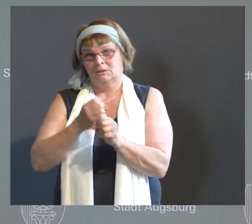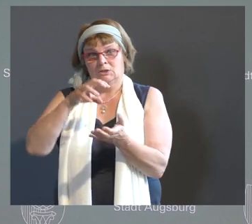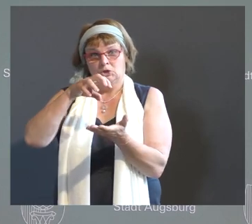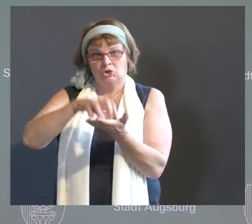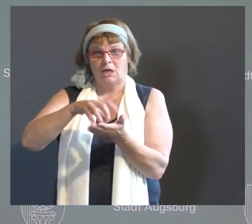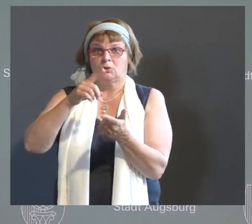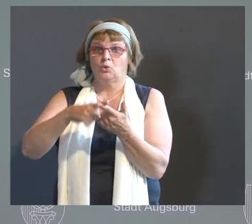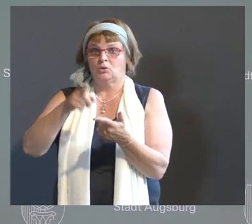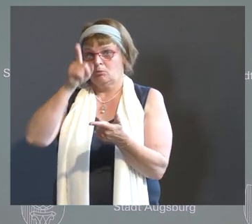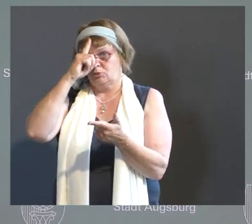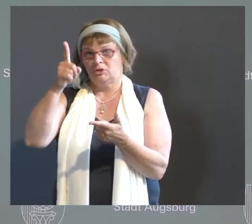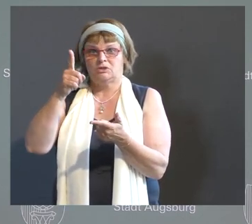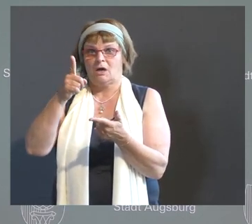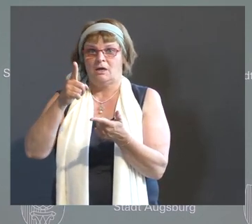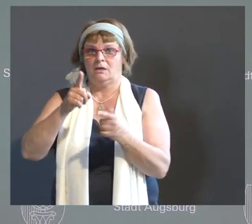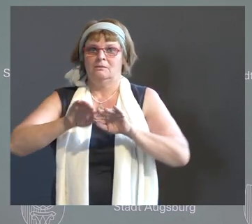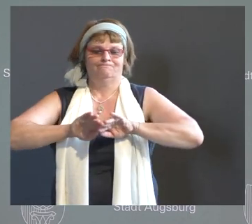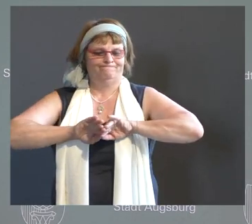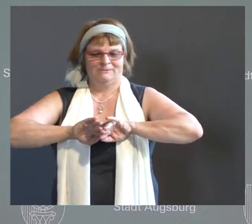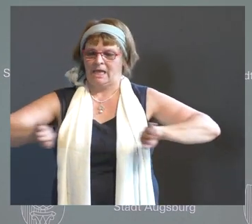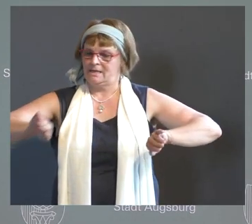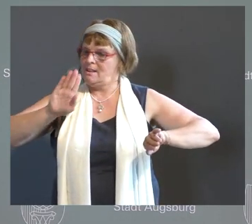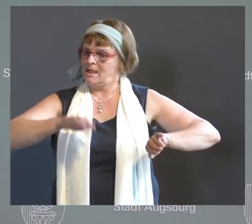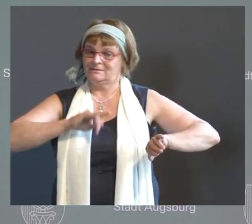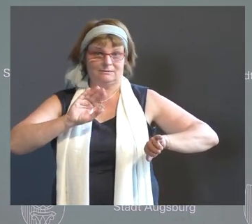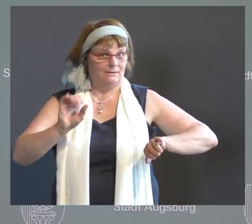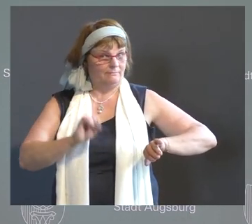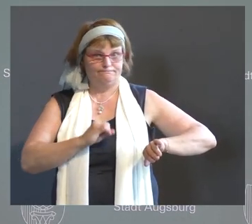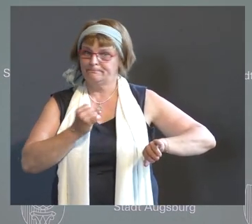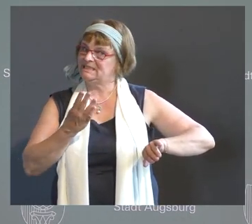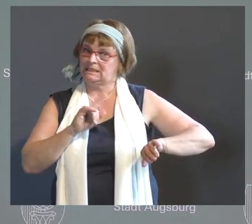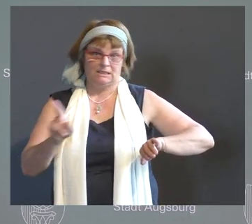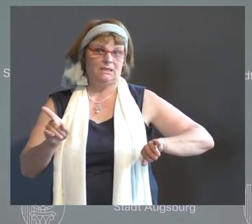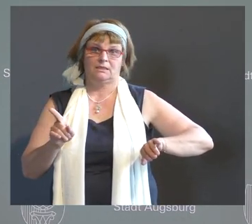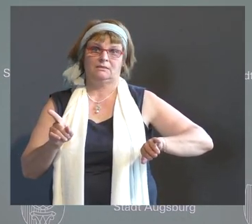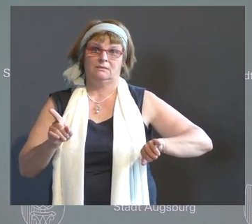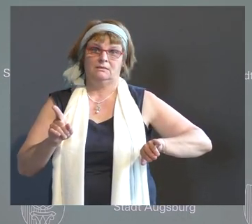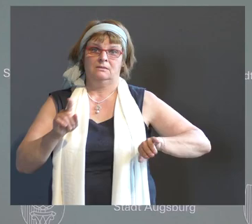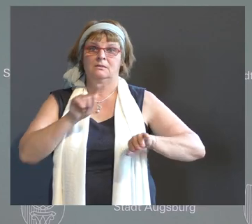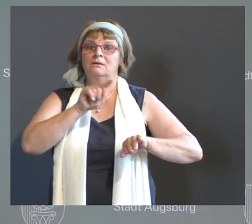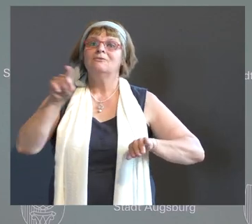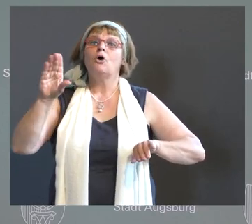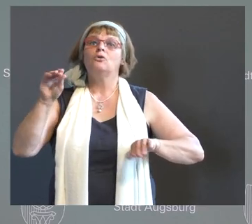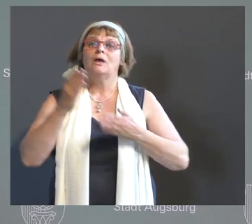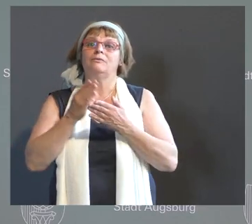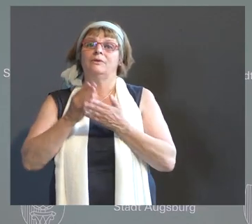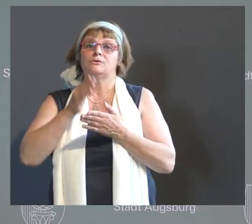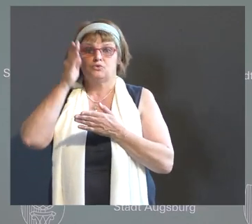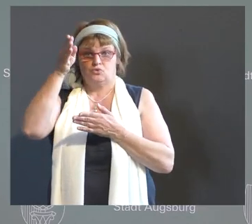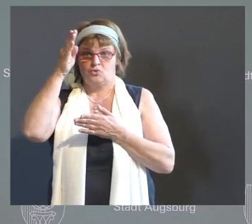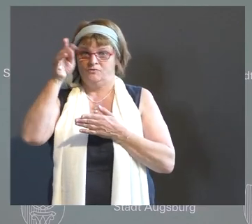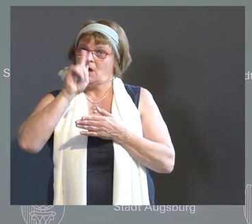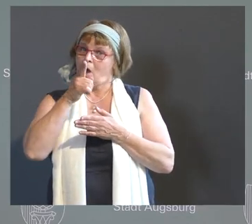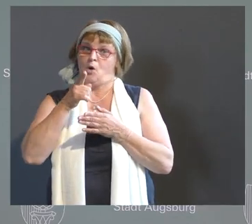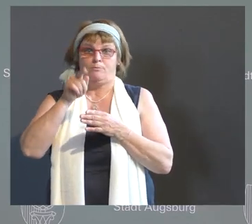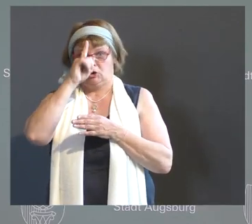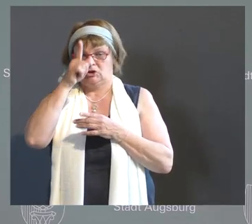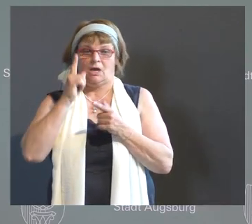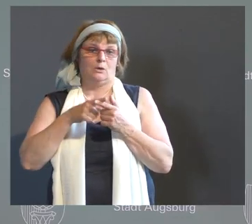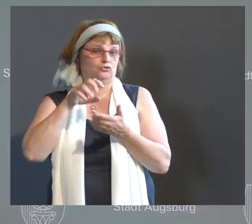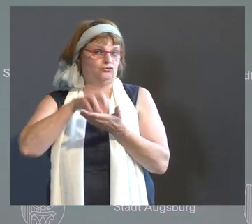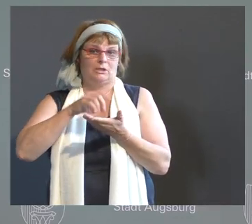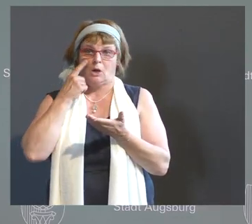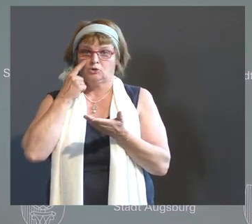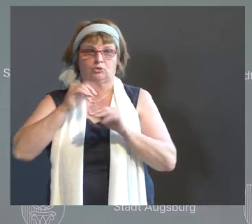Polizei sich nicht auseinanderdividieren lassen. Und das wird auch in den nächsten Wochen nicht der Fall sein. Ich möchte auch an dieser Stelle noch mal an